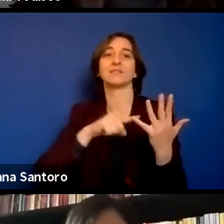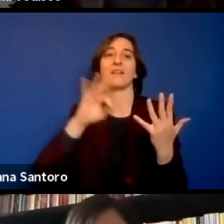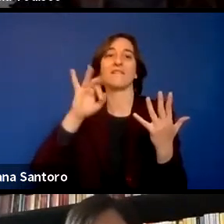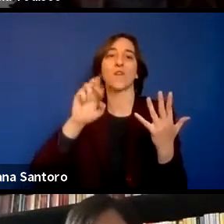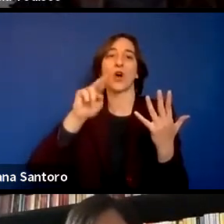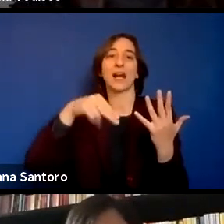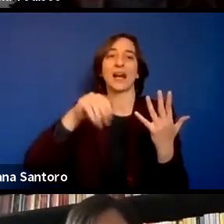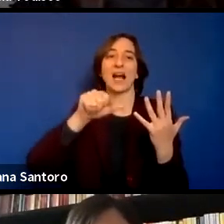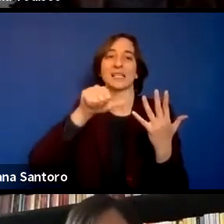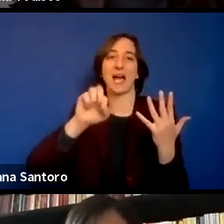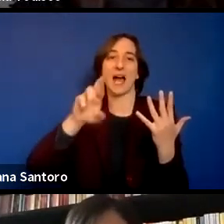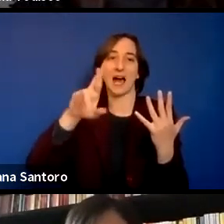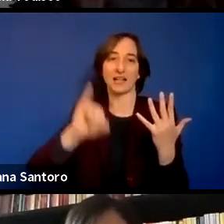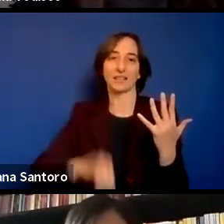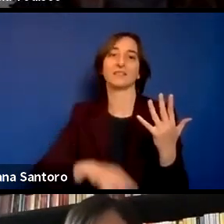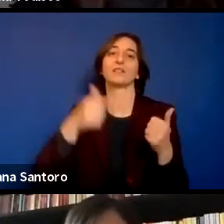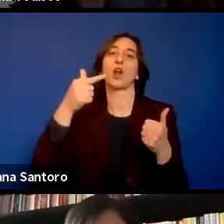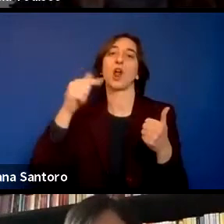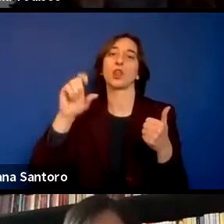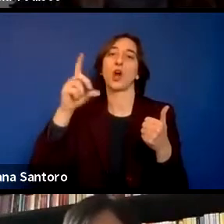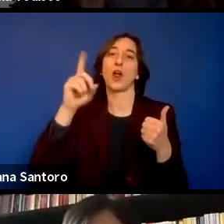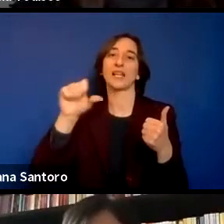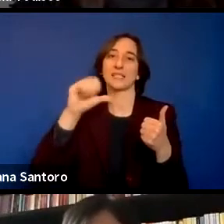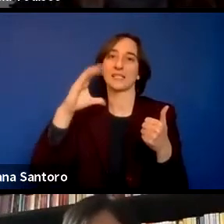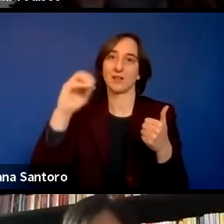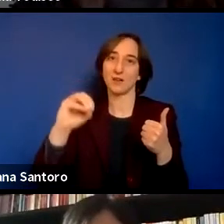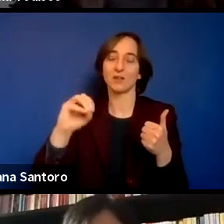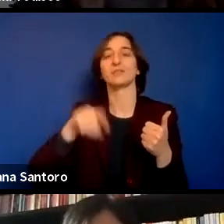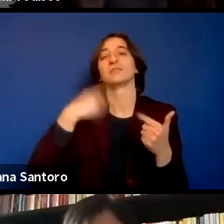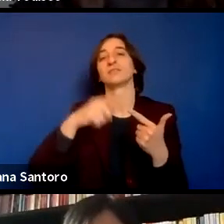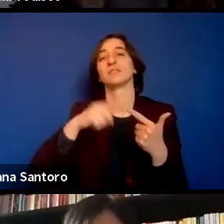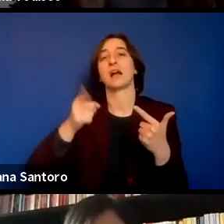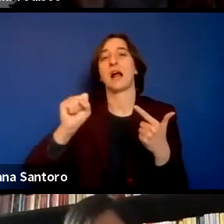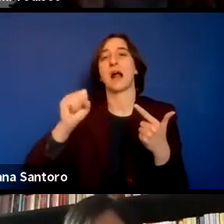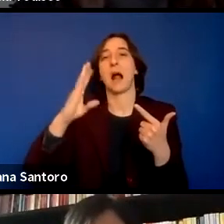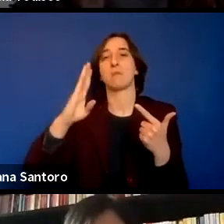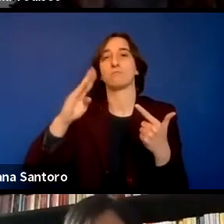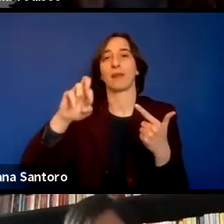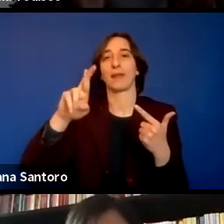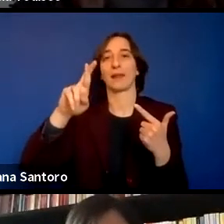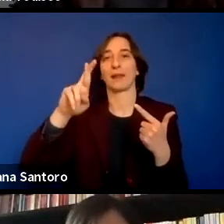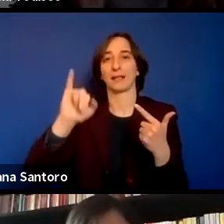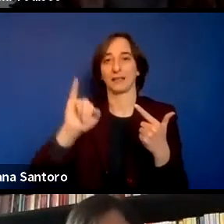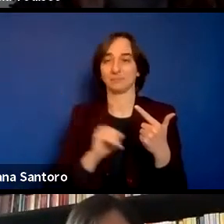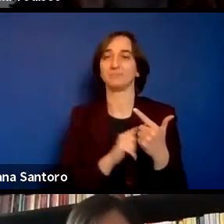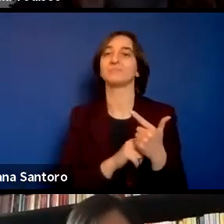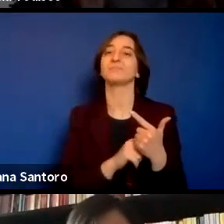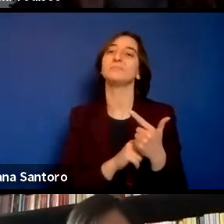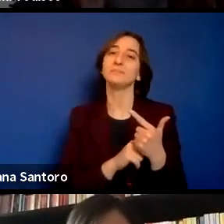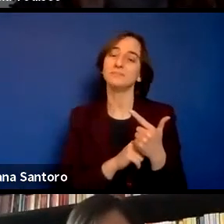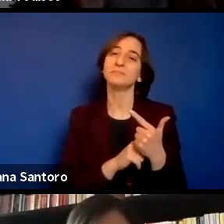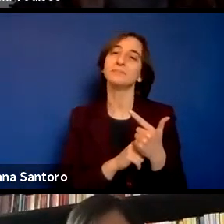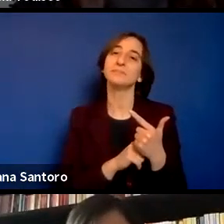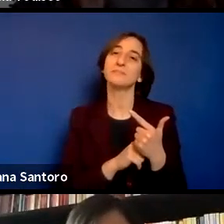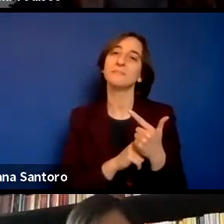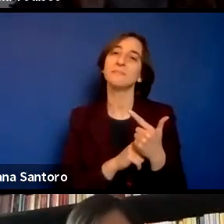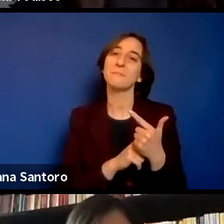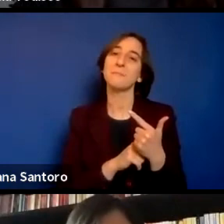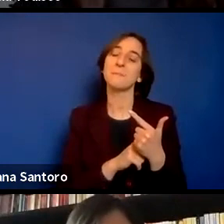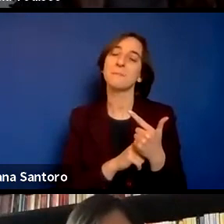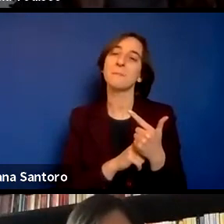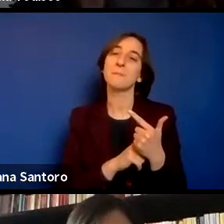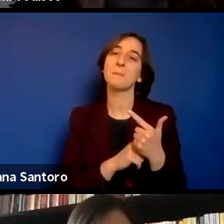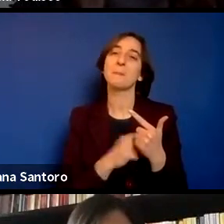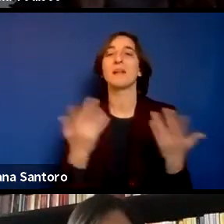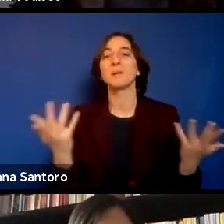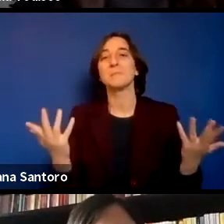Felicia Todisco e Gabriele Gamberi. Ecco, io prima di cominciare sono tenuta a darvi